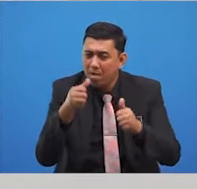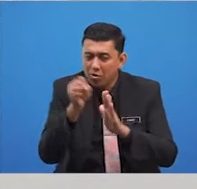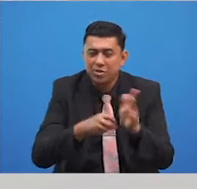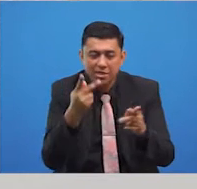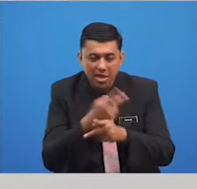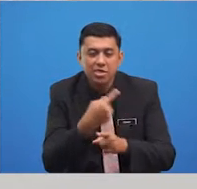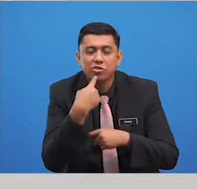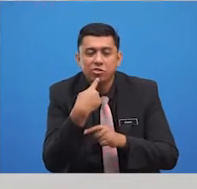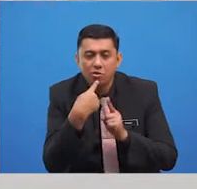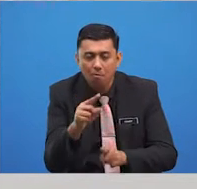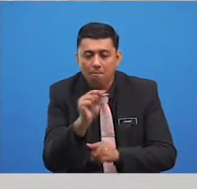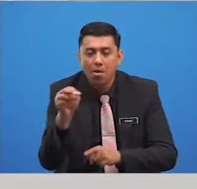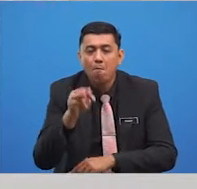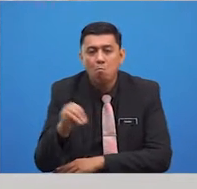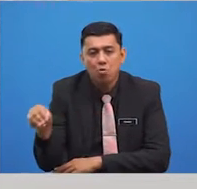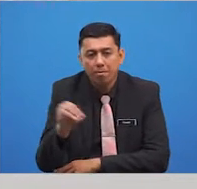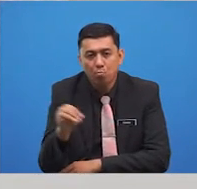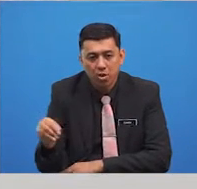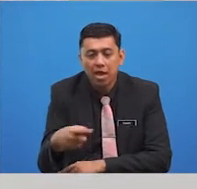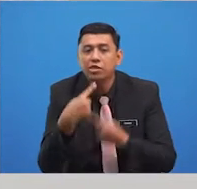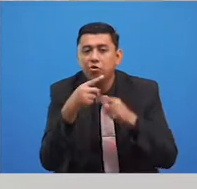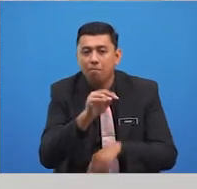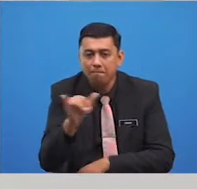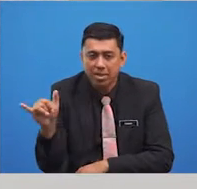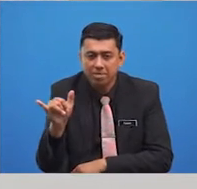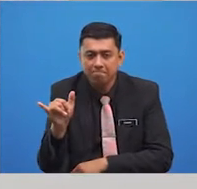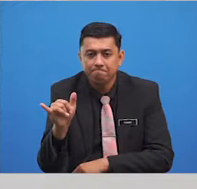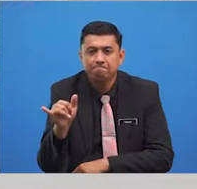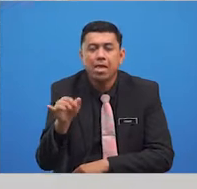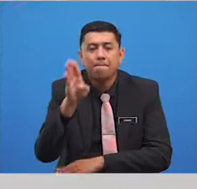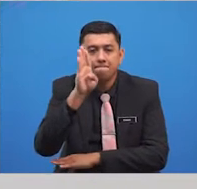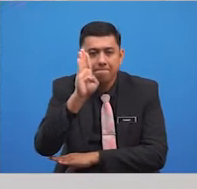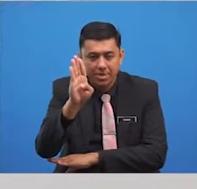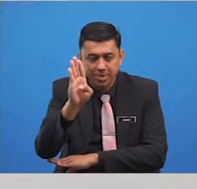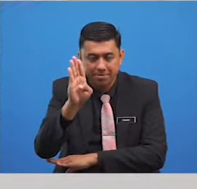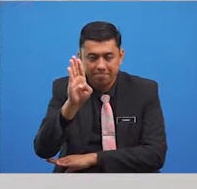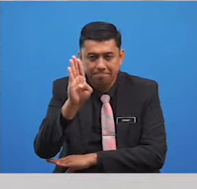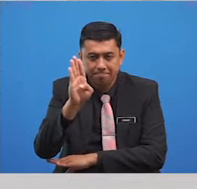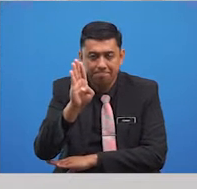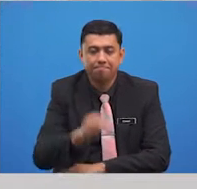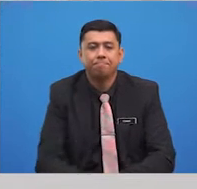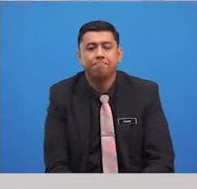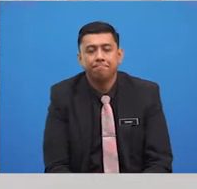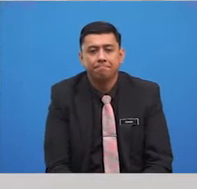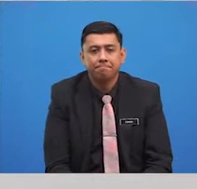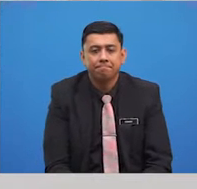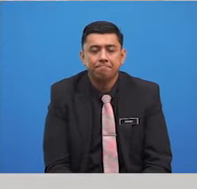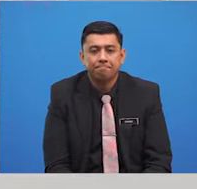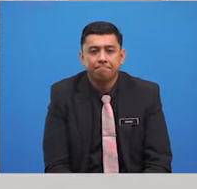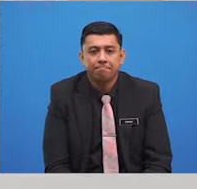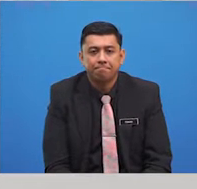Bagus sekali jawapan murid-murid. Jawapannya ialah B. Hutan hujan tropika.